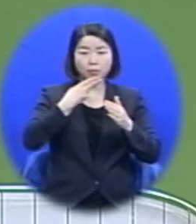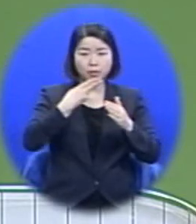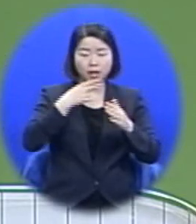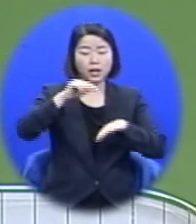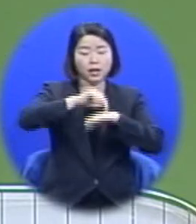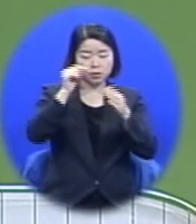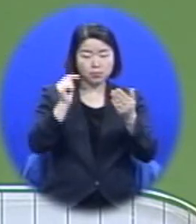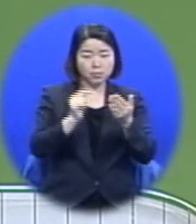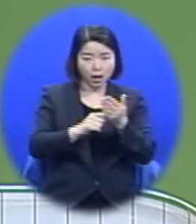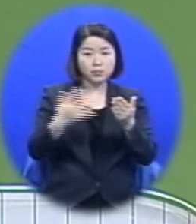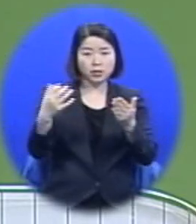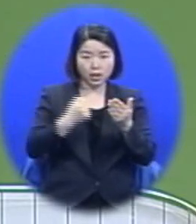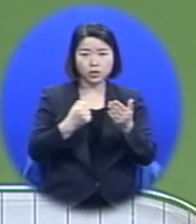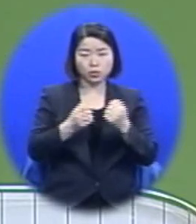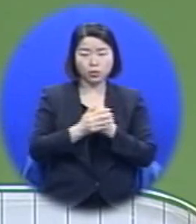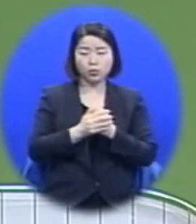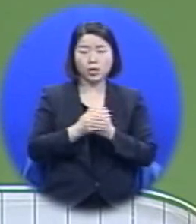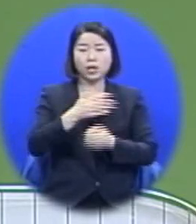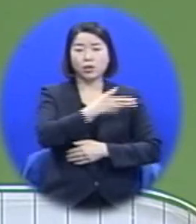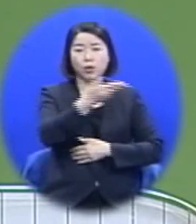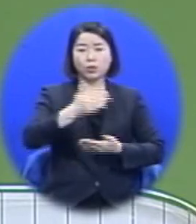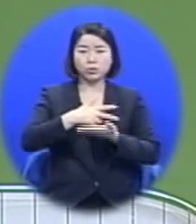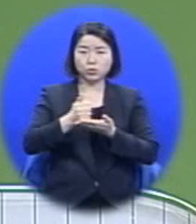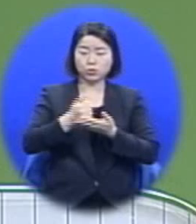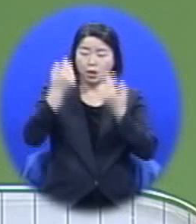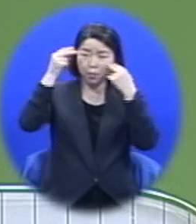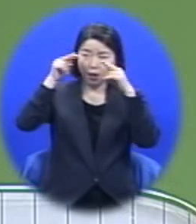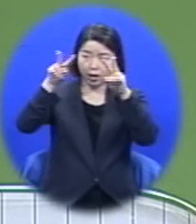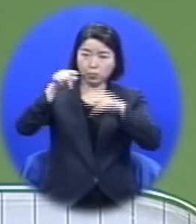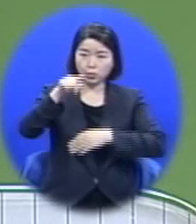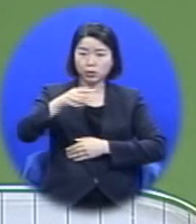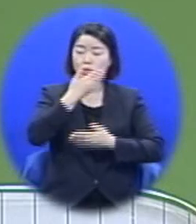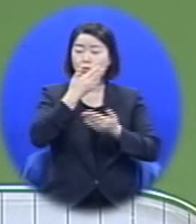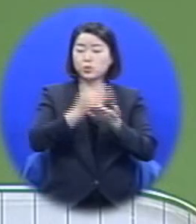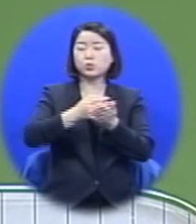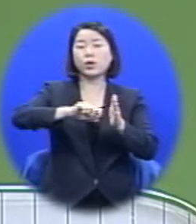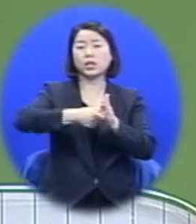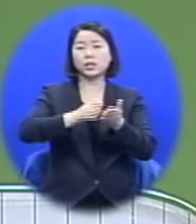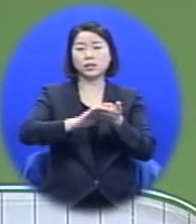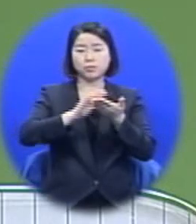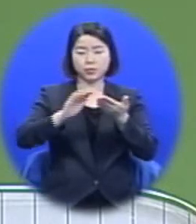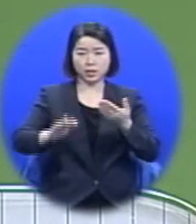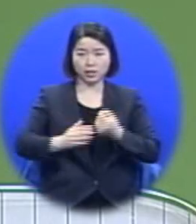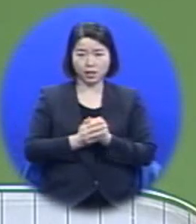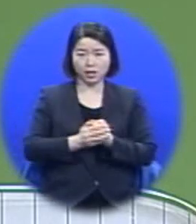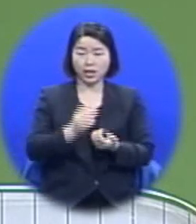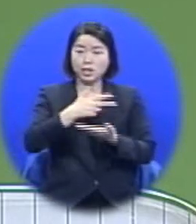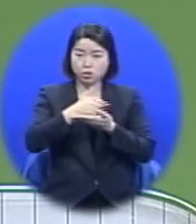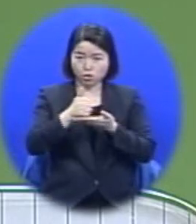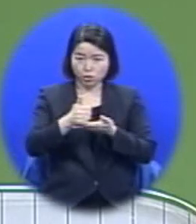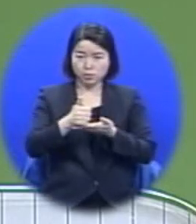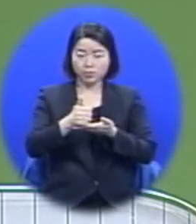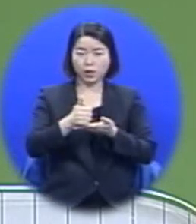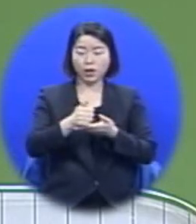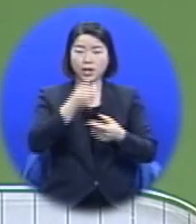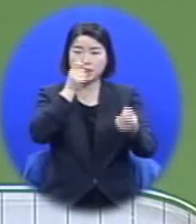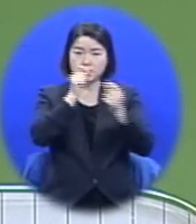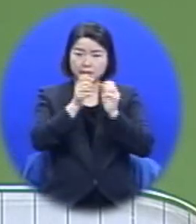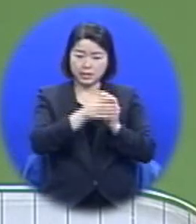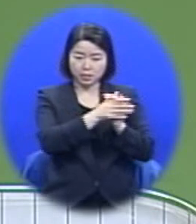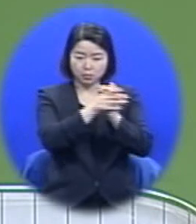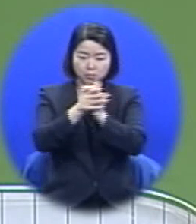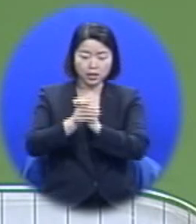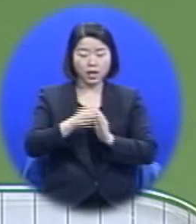심정으로 여러분이 주님을 바라보는 것이 열쇠입니다 주님과 친밀한 눈이